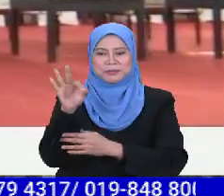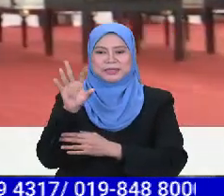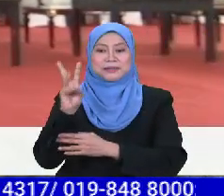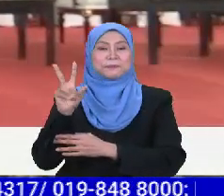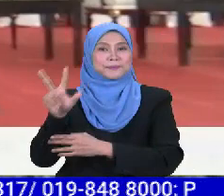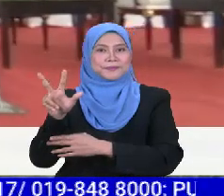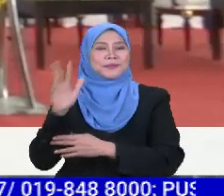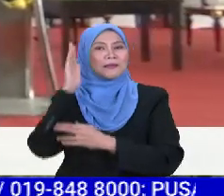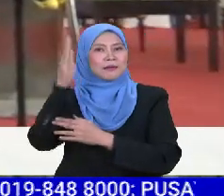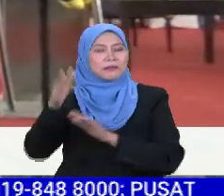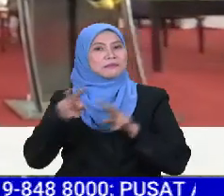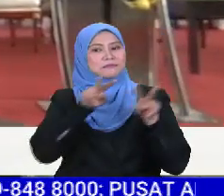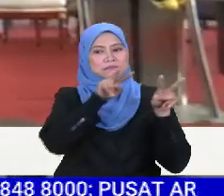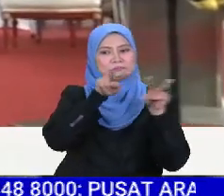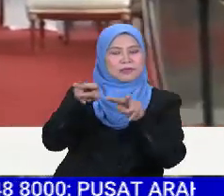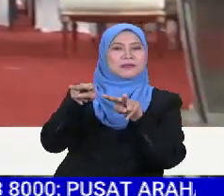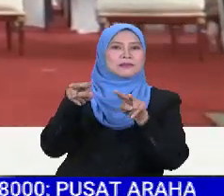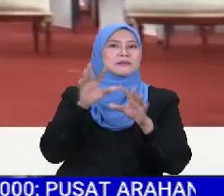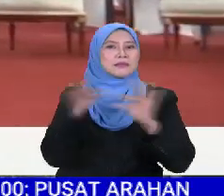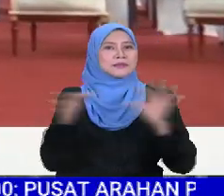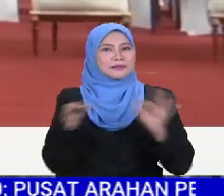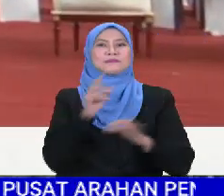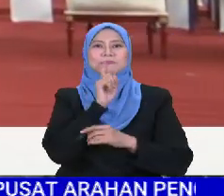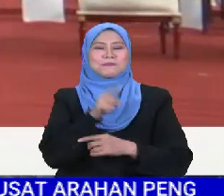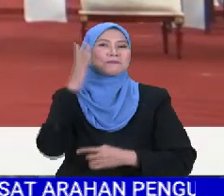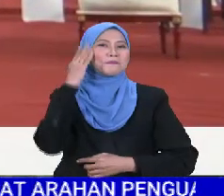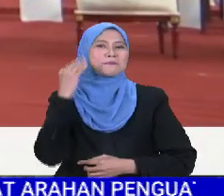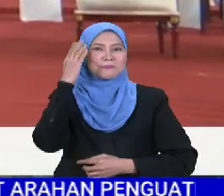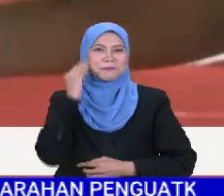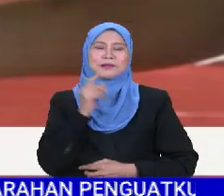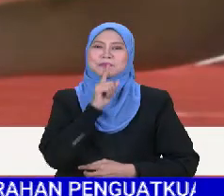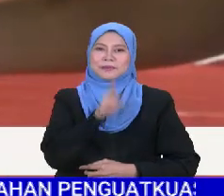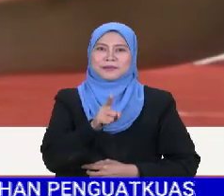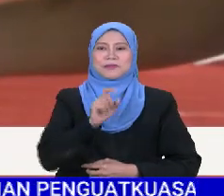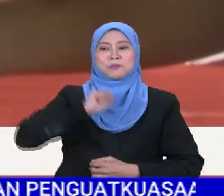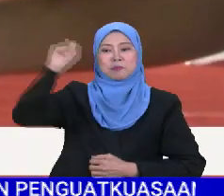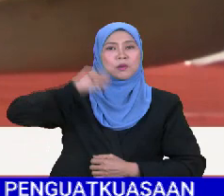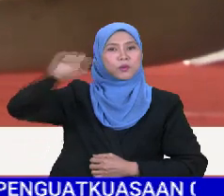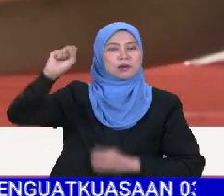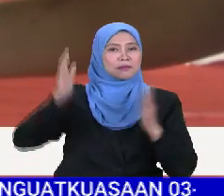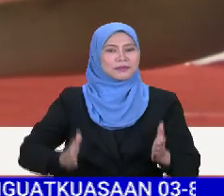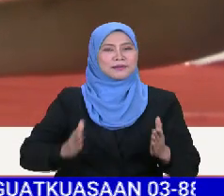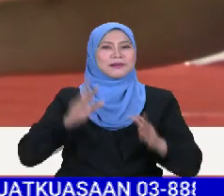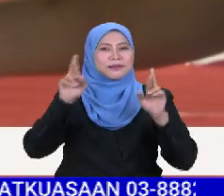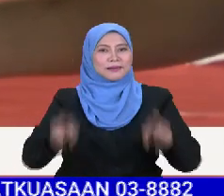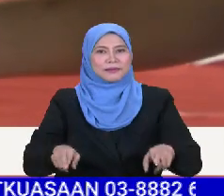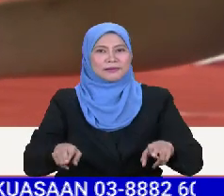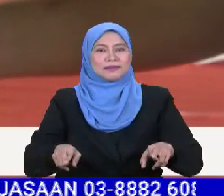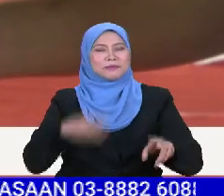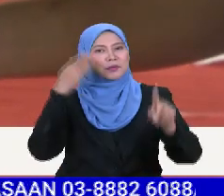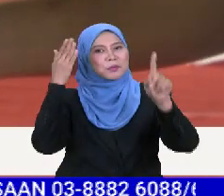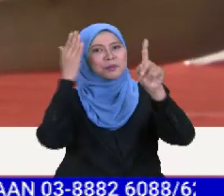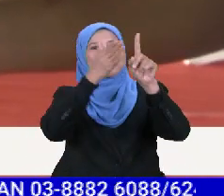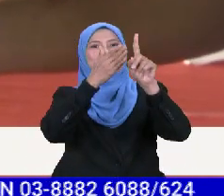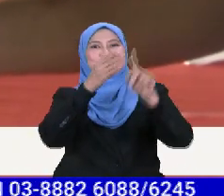Jadi kita akan menyaksikan kisah benar, pengalaman benar para pejuang kita, rakyat kita dalam menuju ke